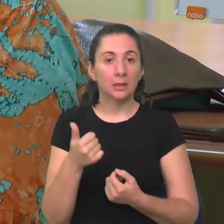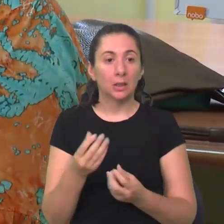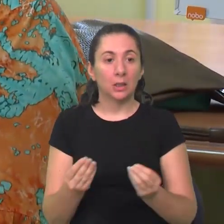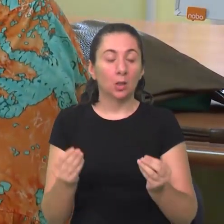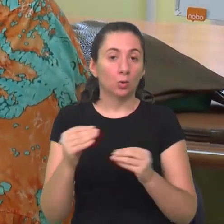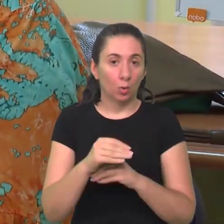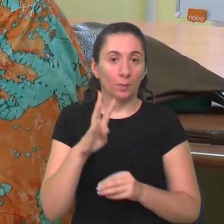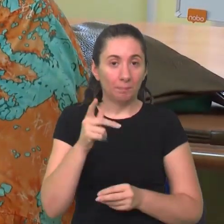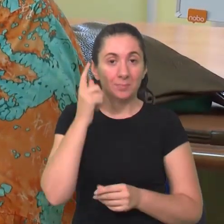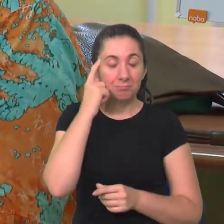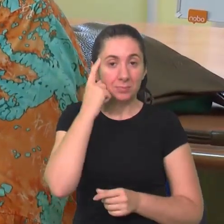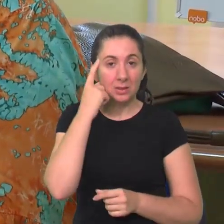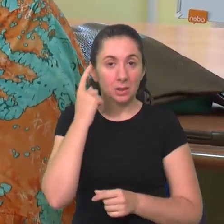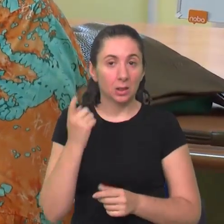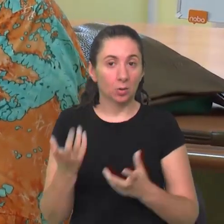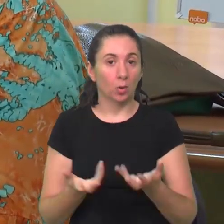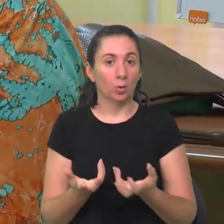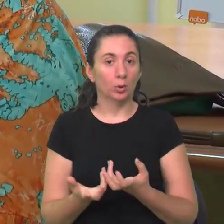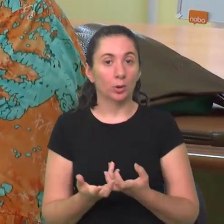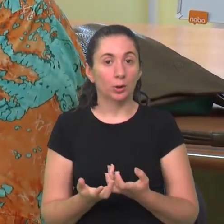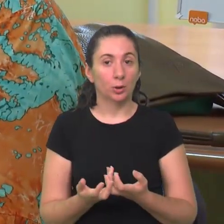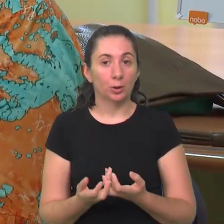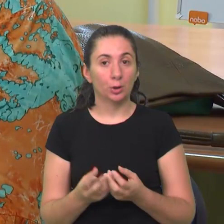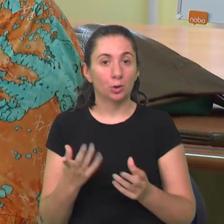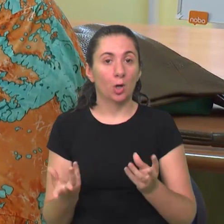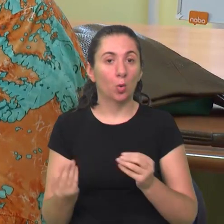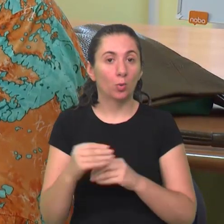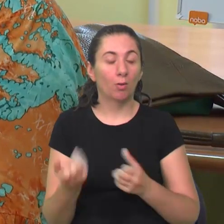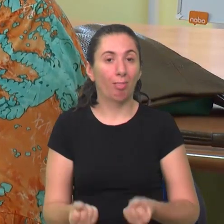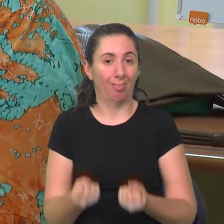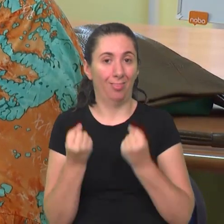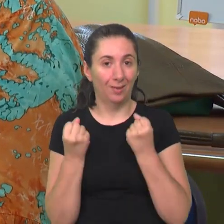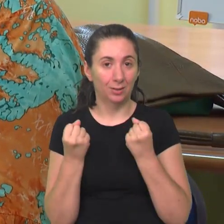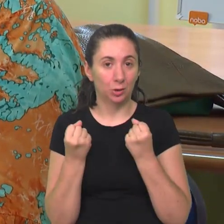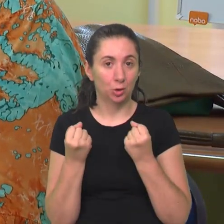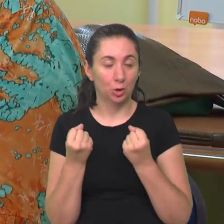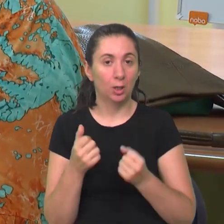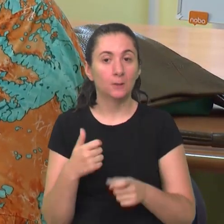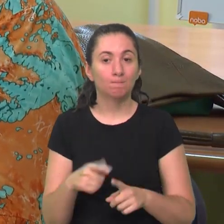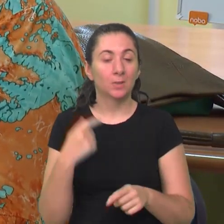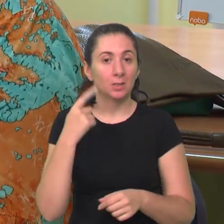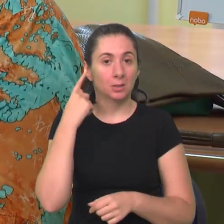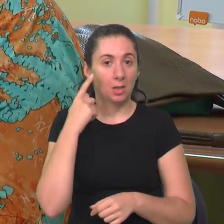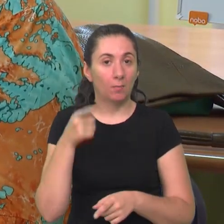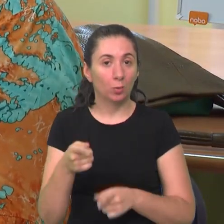dodatni psihološki efekat, dodatnu težinu, pogotovo što znamo da iza toga stoji